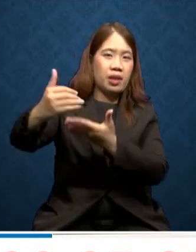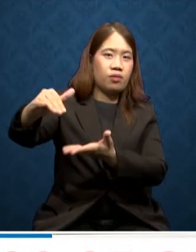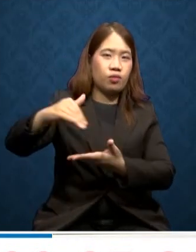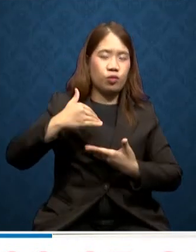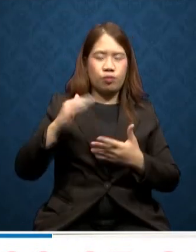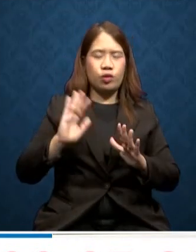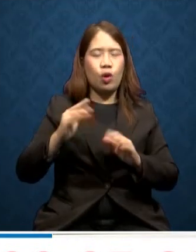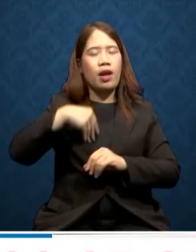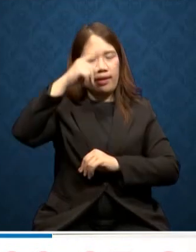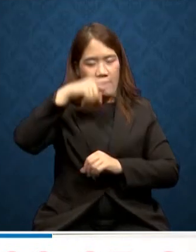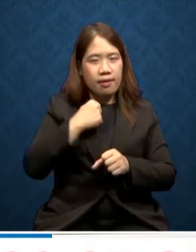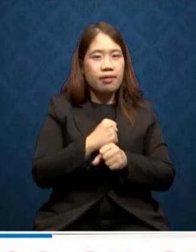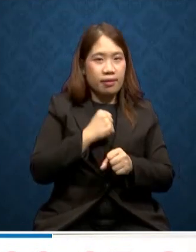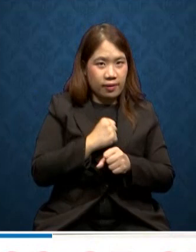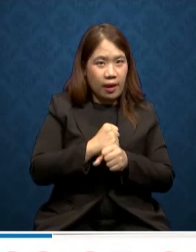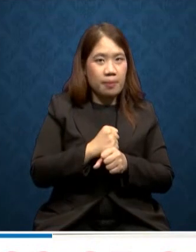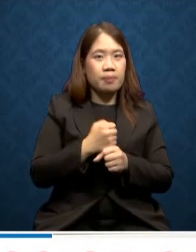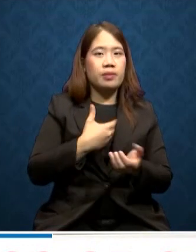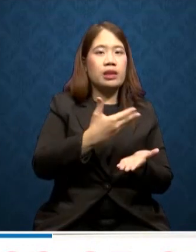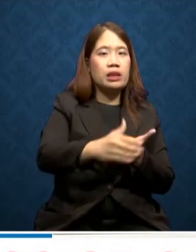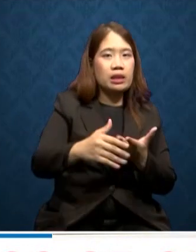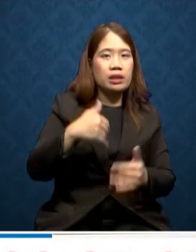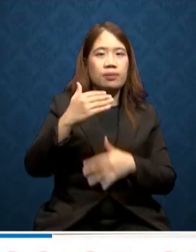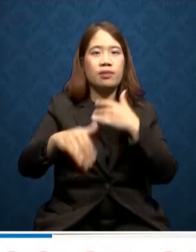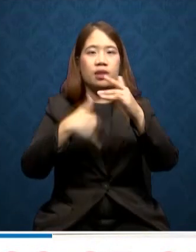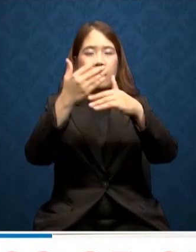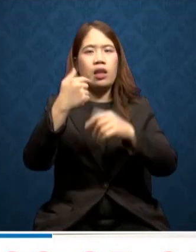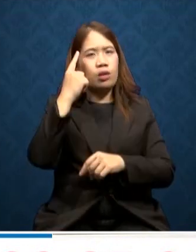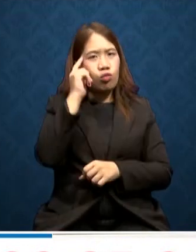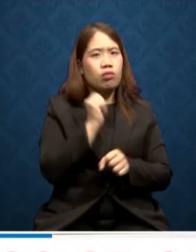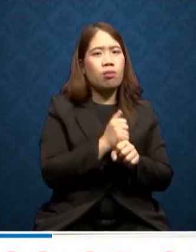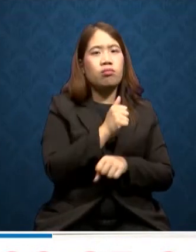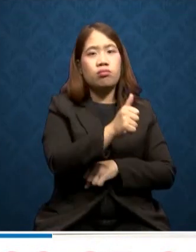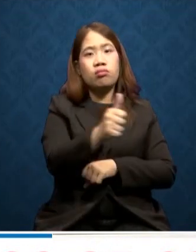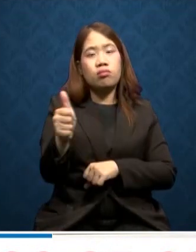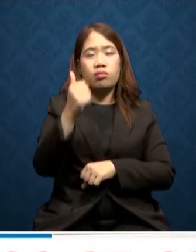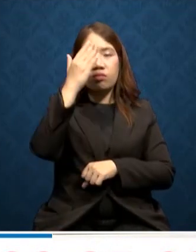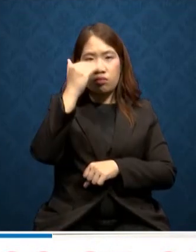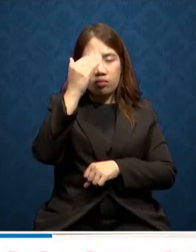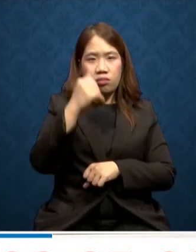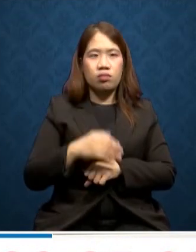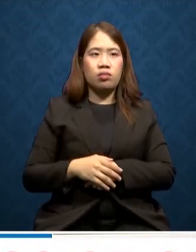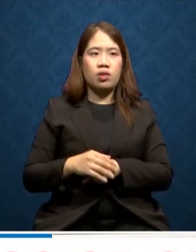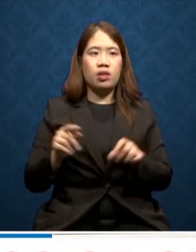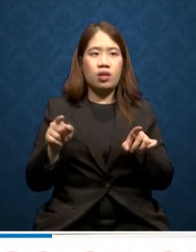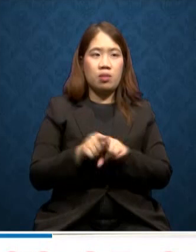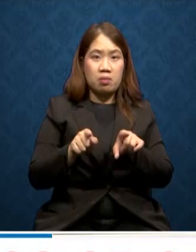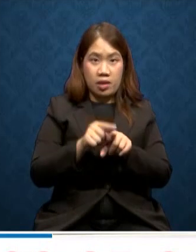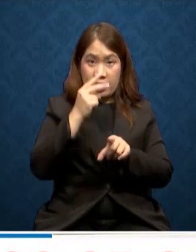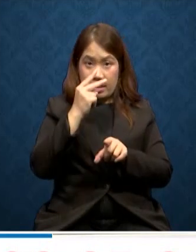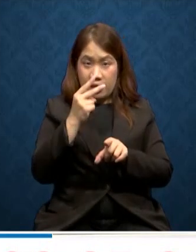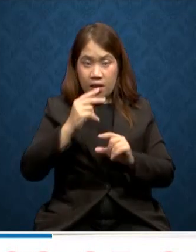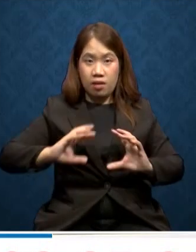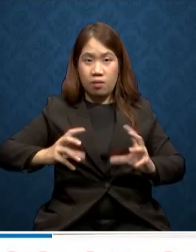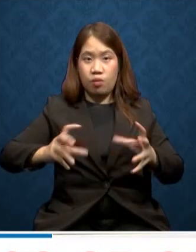คนไทยใช้คนไทยสร้างคนไทยพัฒนาซึ่งท่านก็ทำได้ดีนะครับรถเกราะของมาดามรถถังที่ผมทราบก็มี